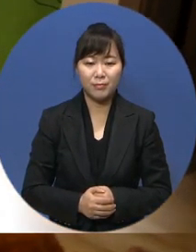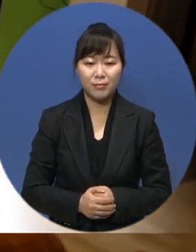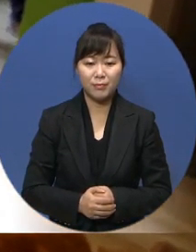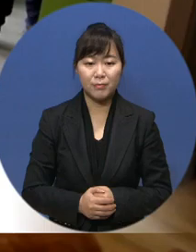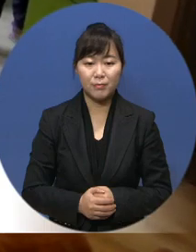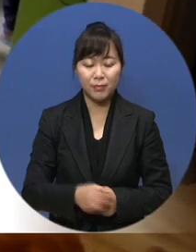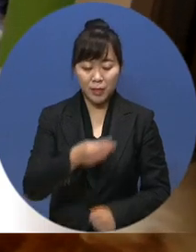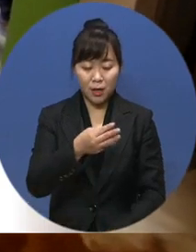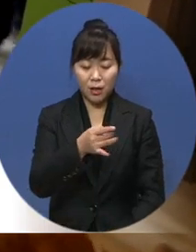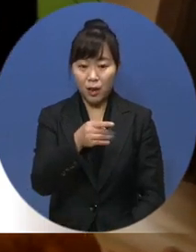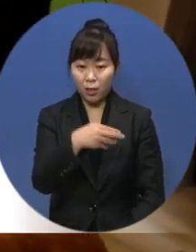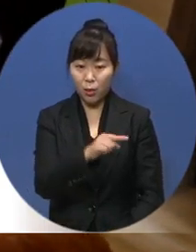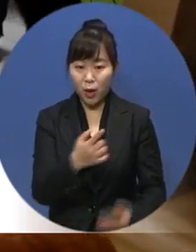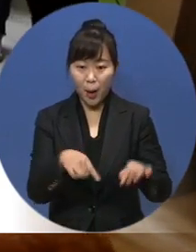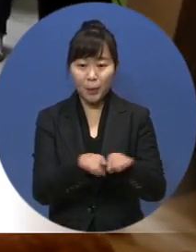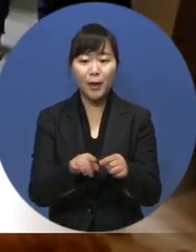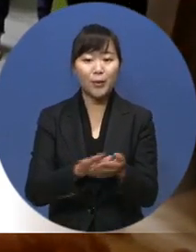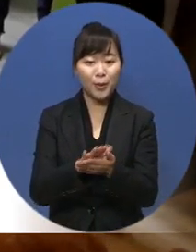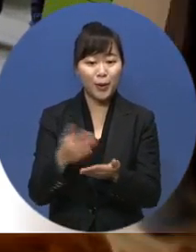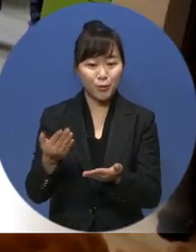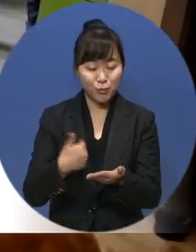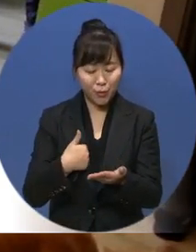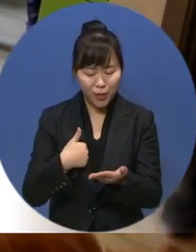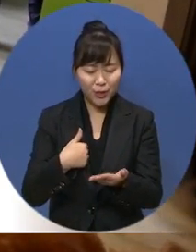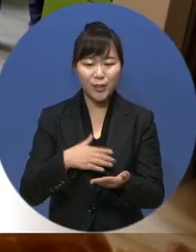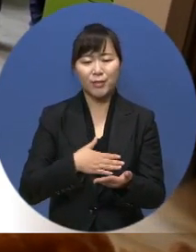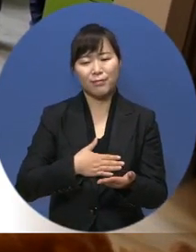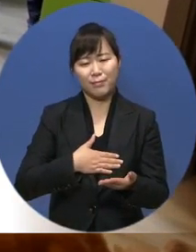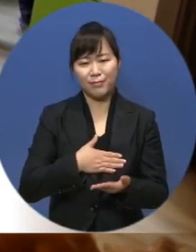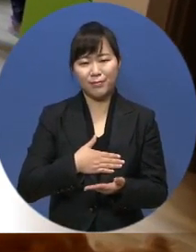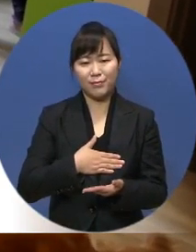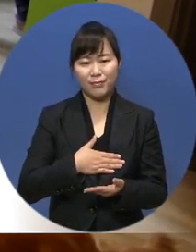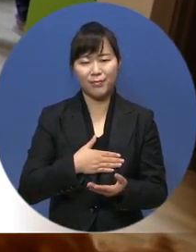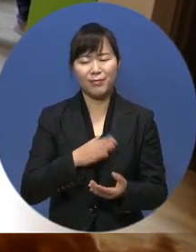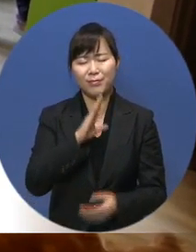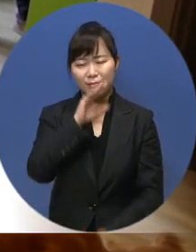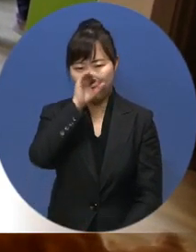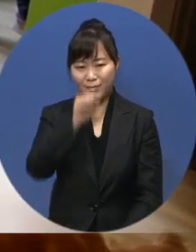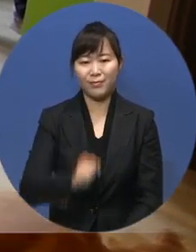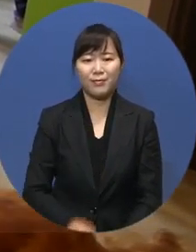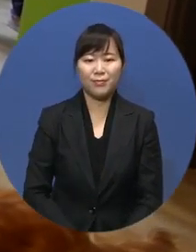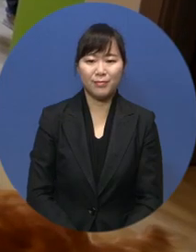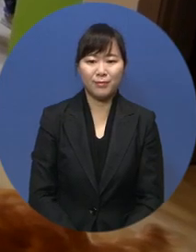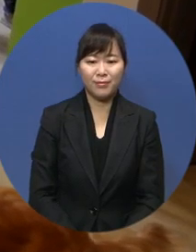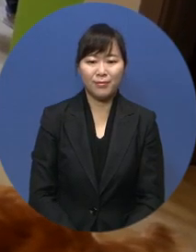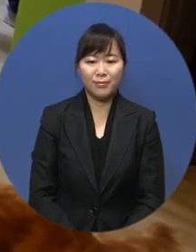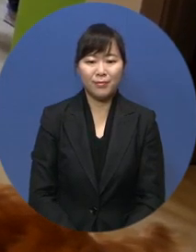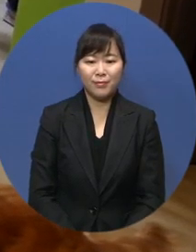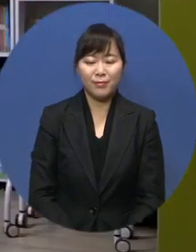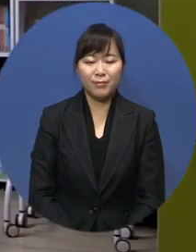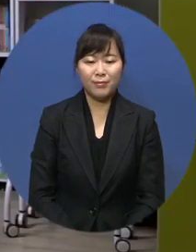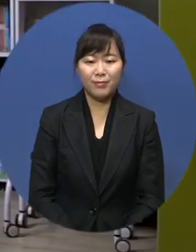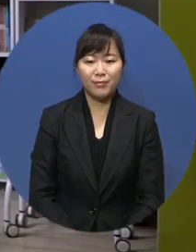가치도 놀아주고 5 히 붕괴와 앉아서 1 아